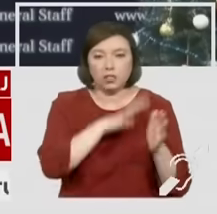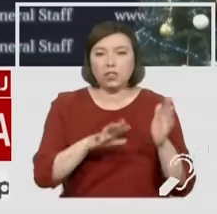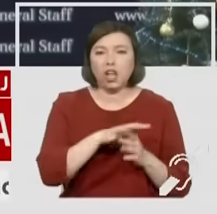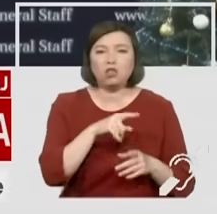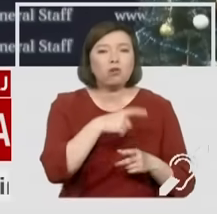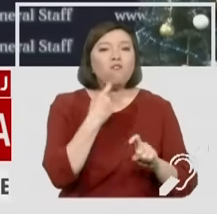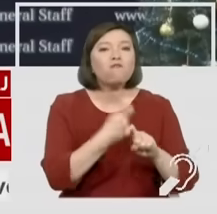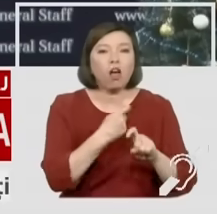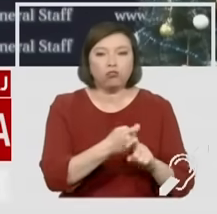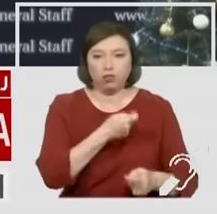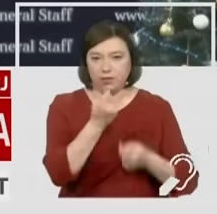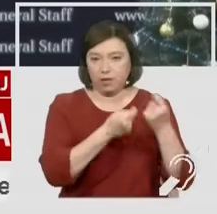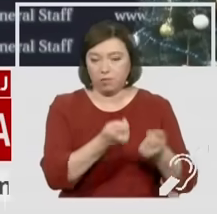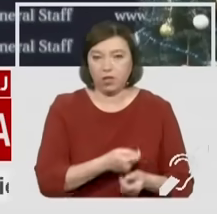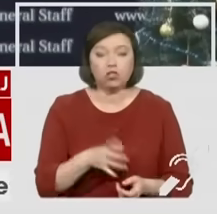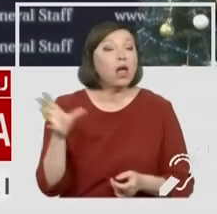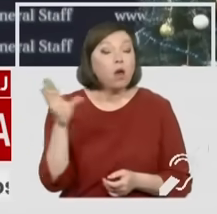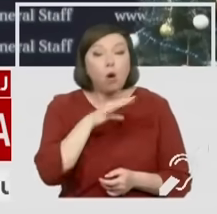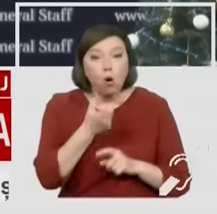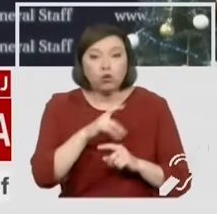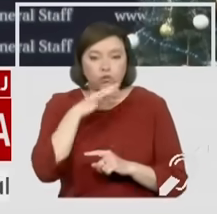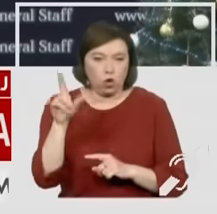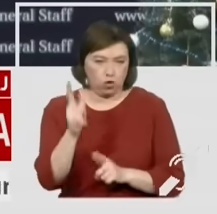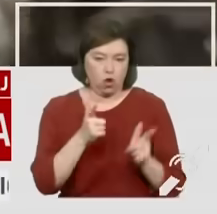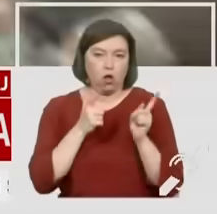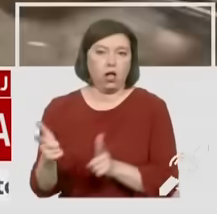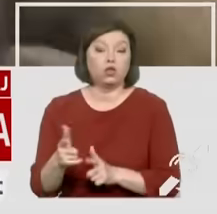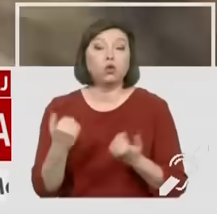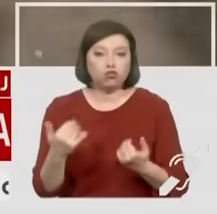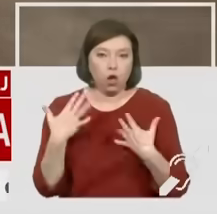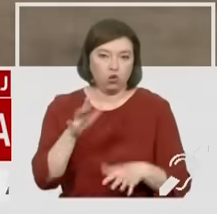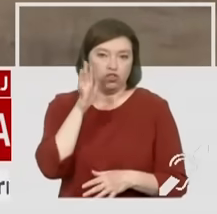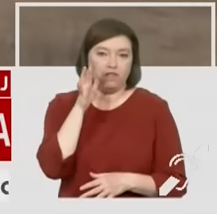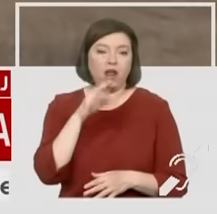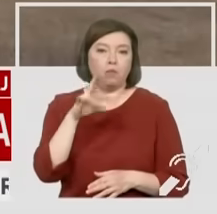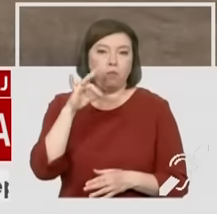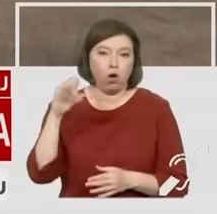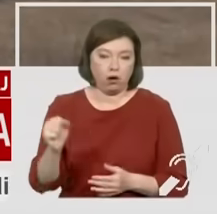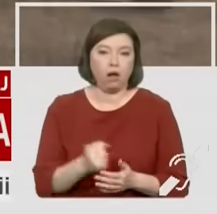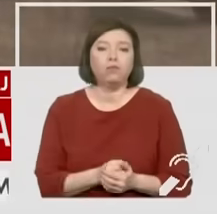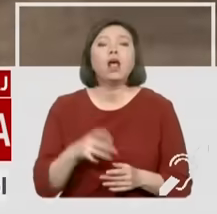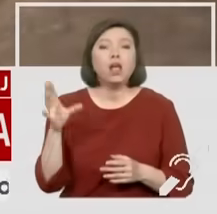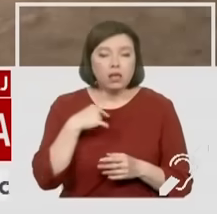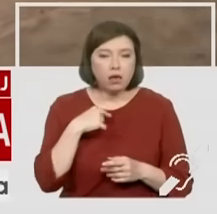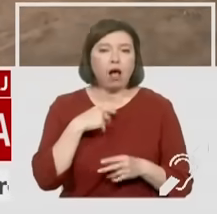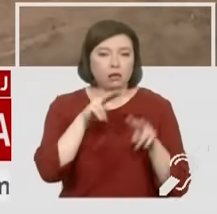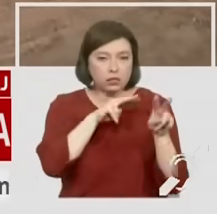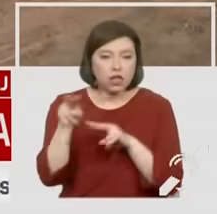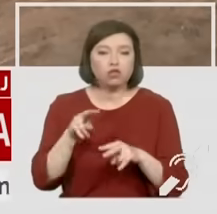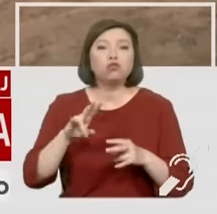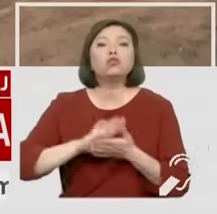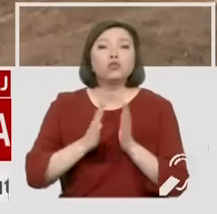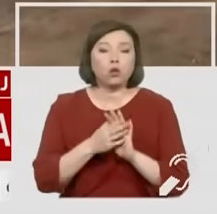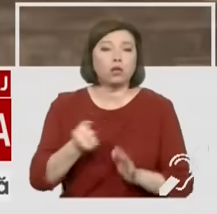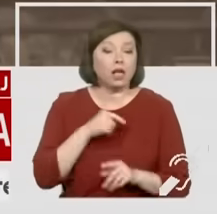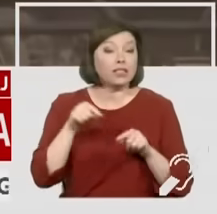mizeria fascistă, mulți sunt gata, transmite mai departe, a sosit timpul, țin toată situația din armată sub control, aici, din fericire,